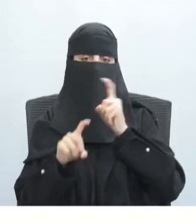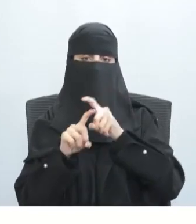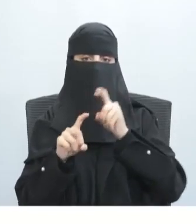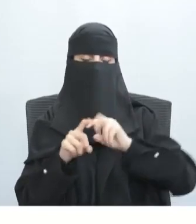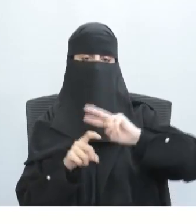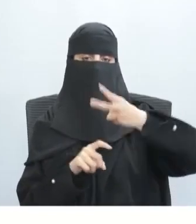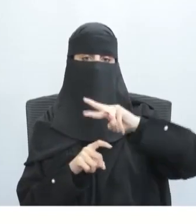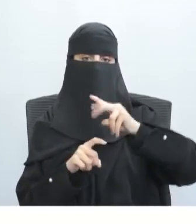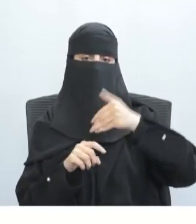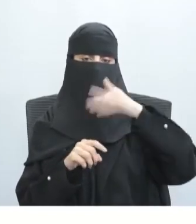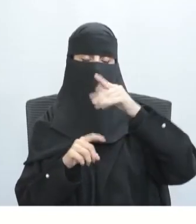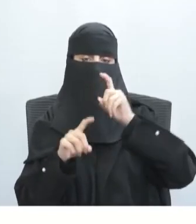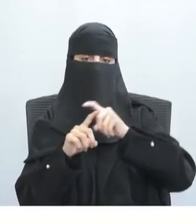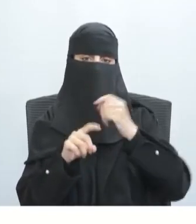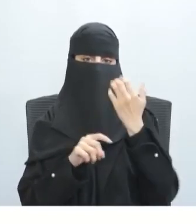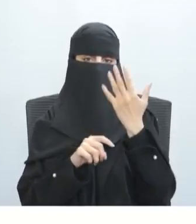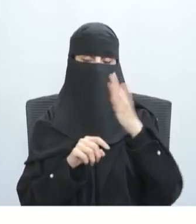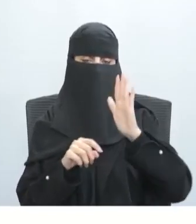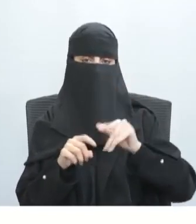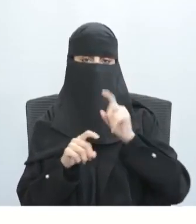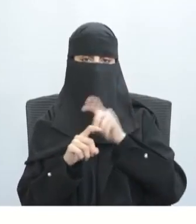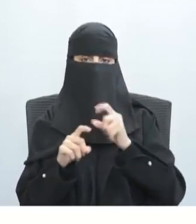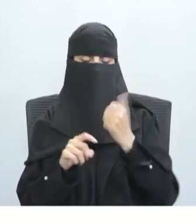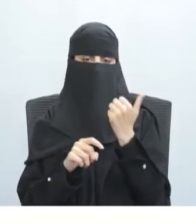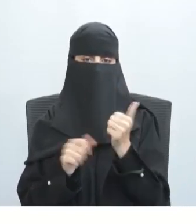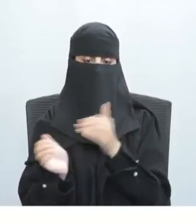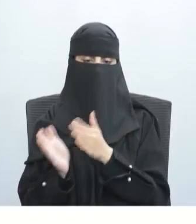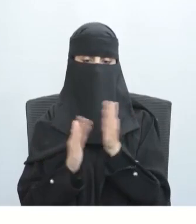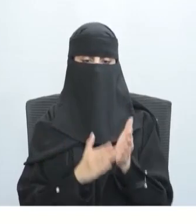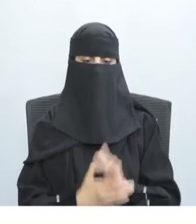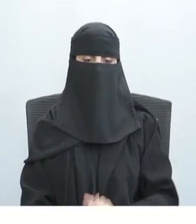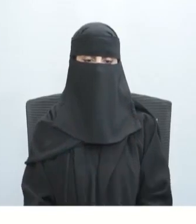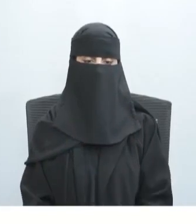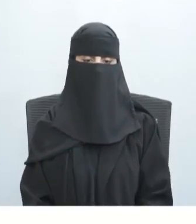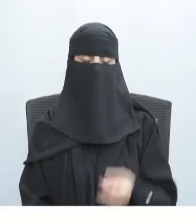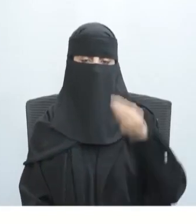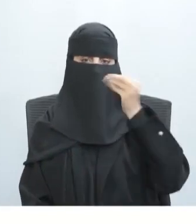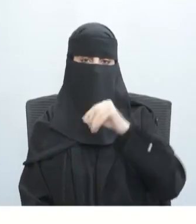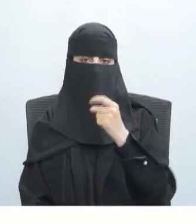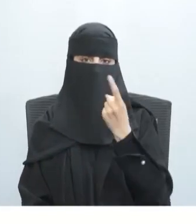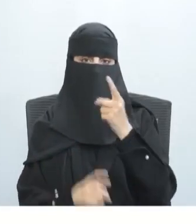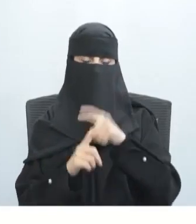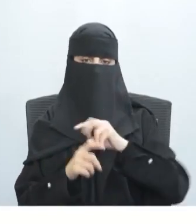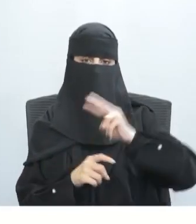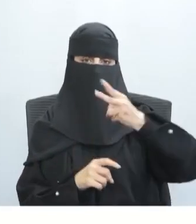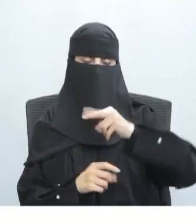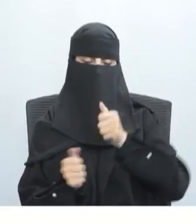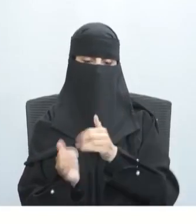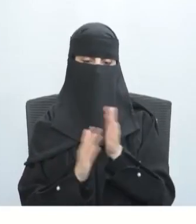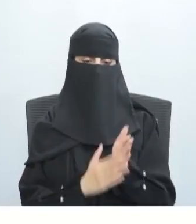السنه في الحساب الاول 5% وفي الحساب الثاني 6% وبالتالي بزياده 1% بين